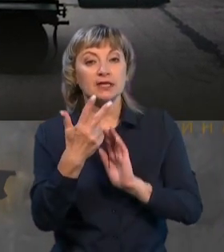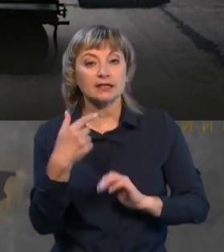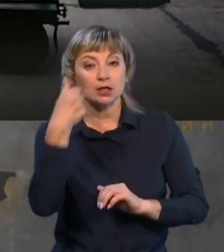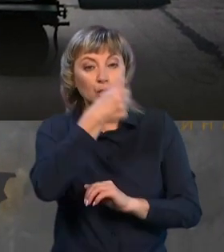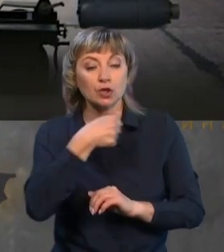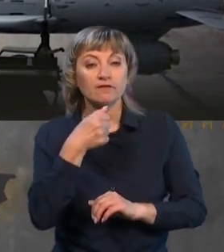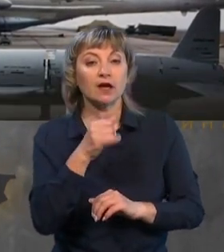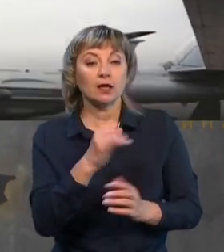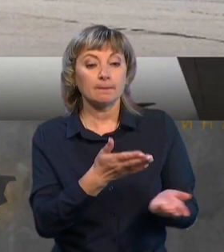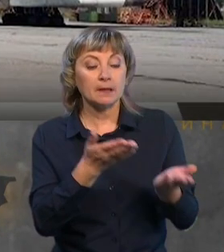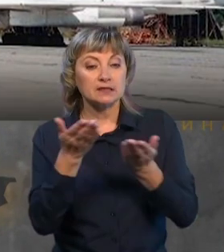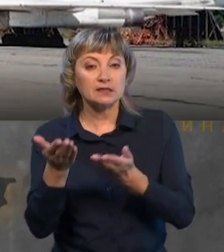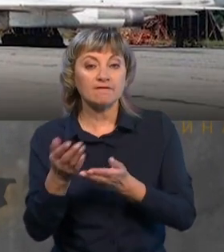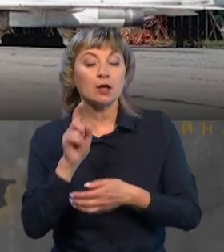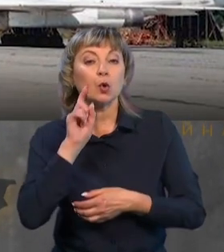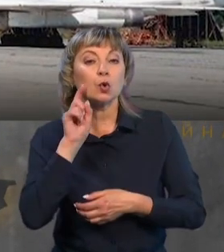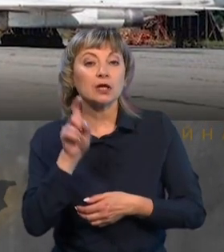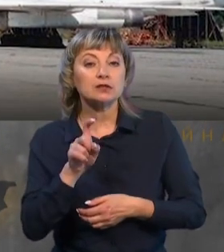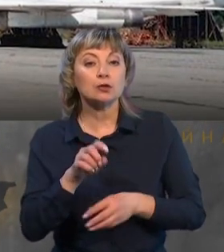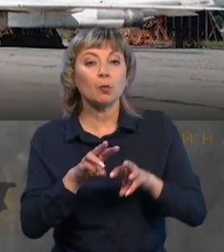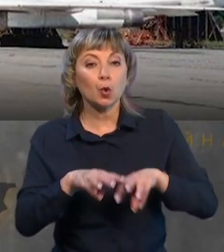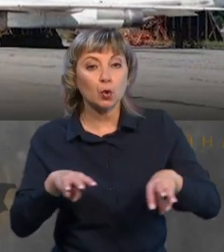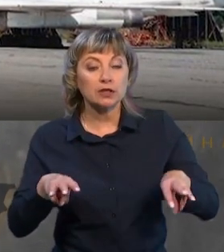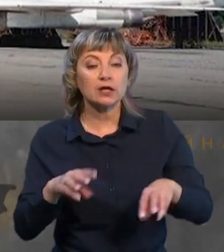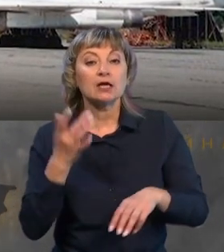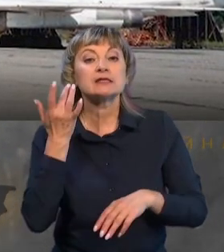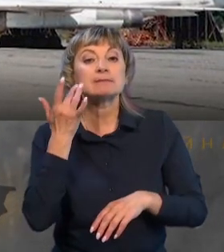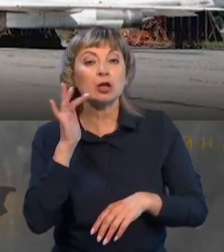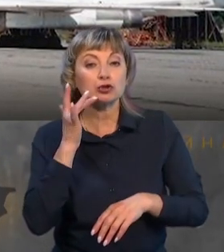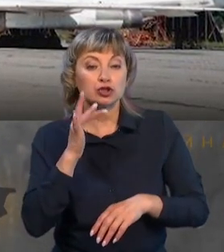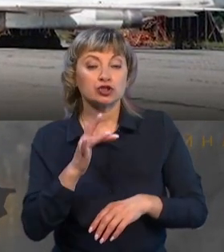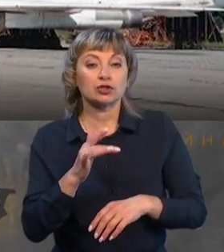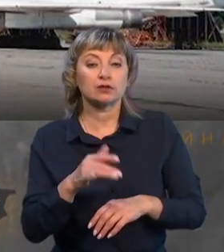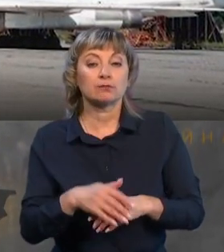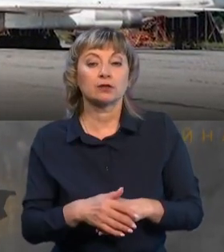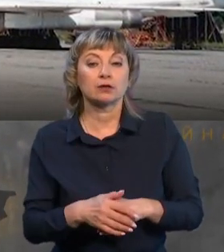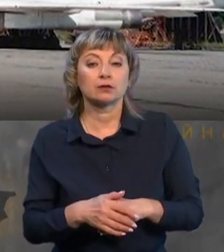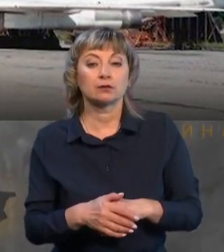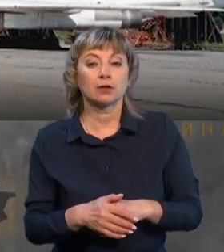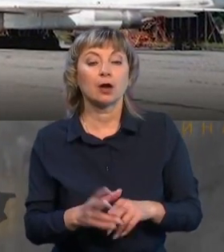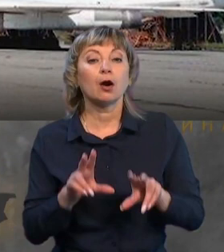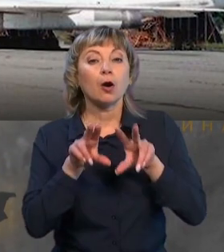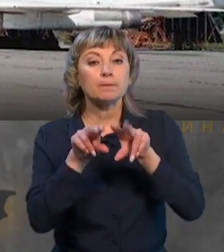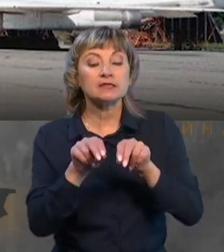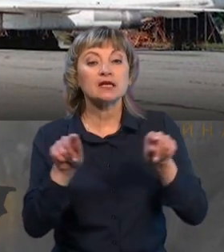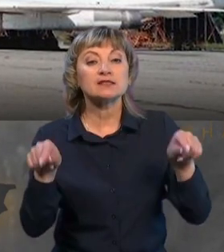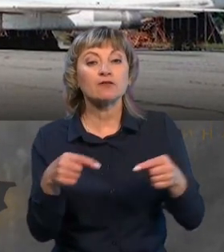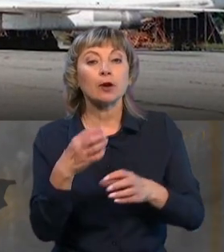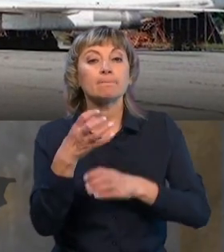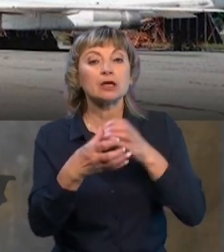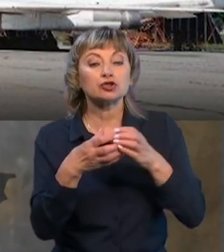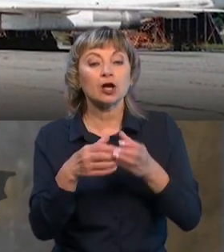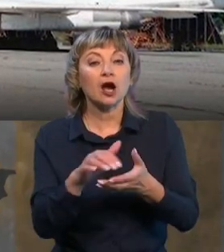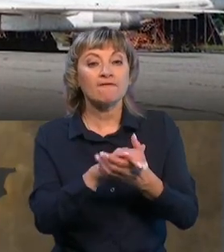і представлена українському уряду СКУ так Америки обіцяли створити міжнародний